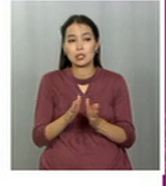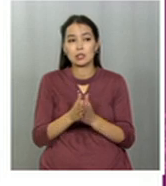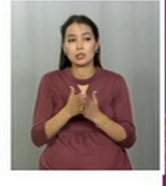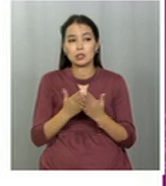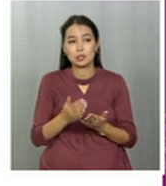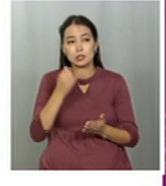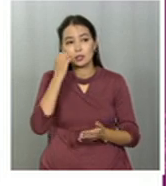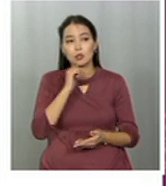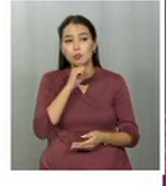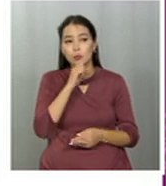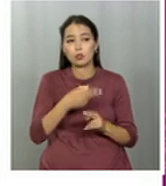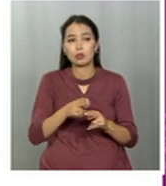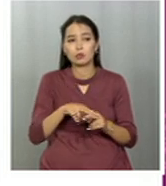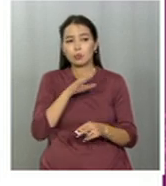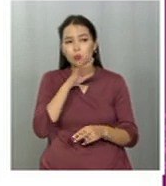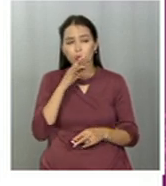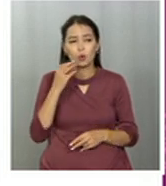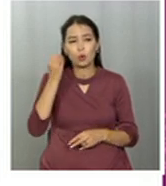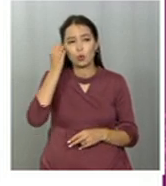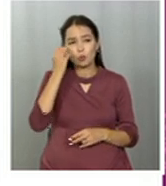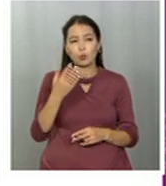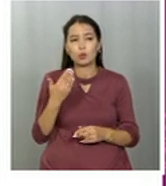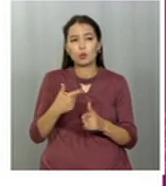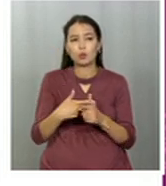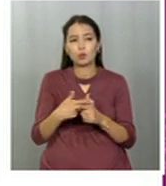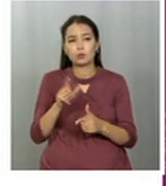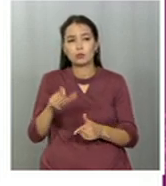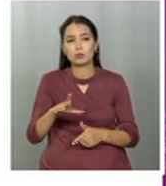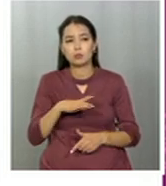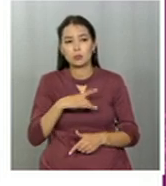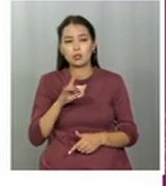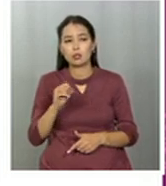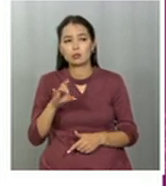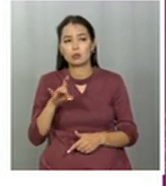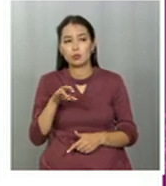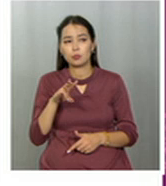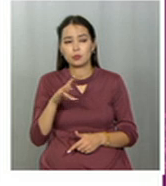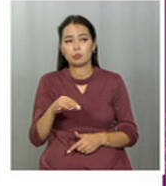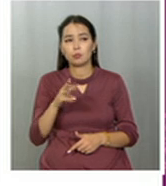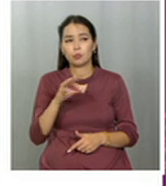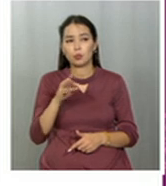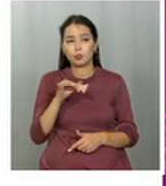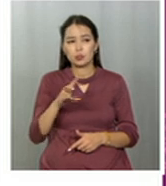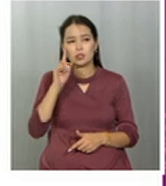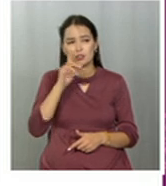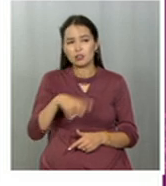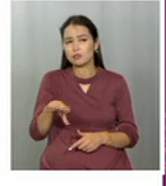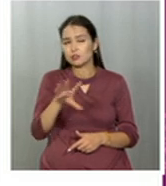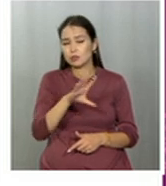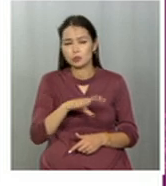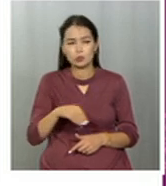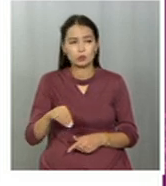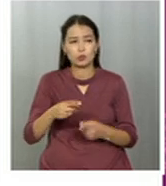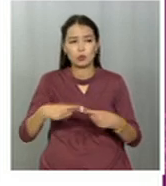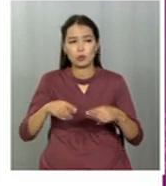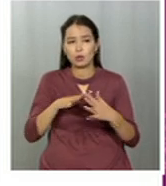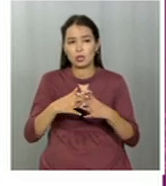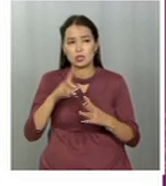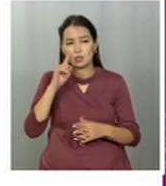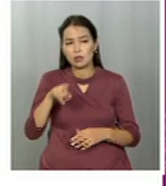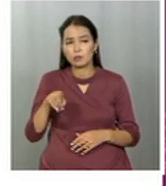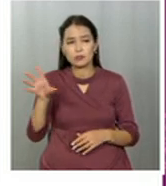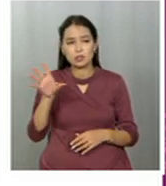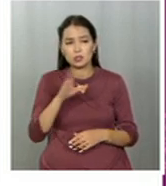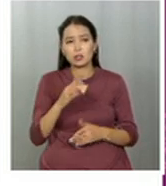которого многомудрые люди прозвали расторопным Момуном, знали все в округе. И он знал всех. Прозвище такое Мамун